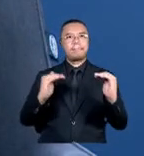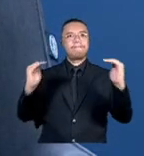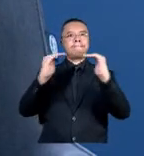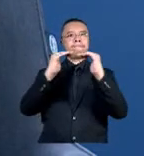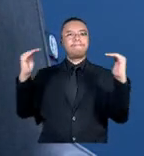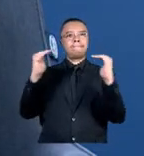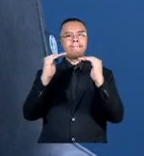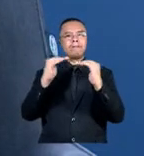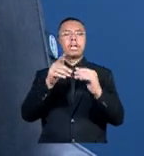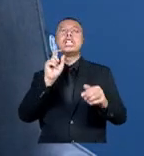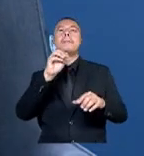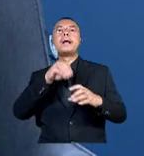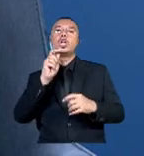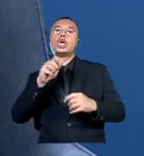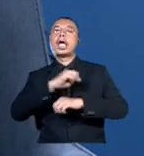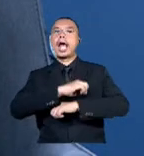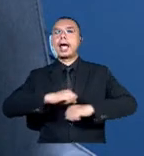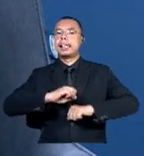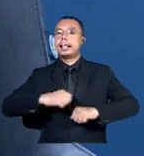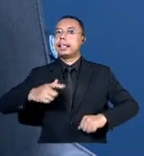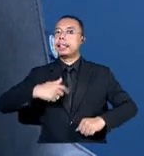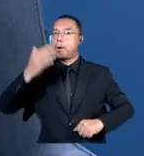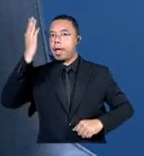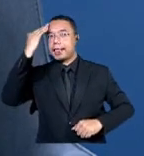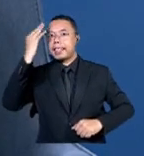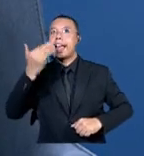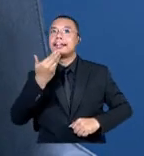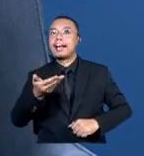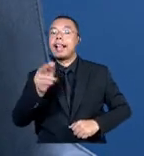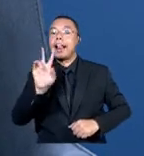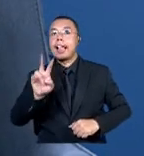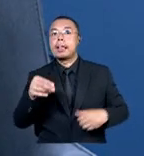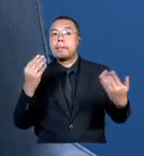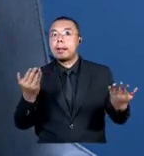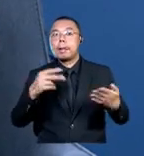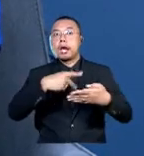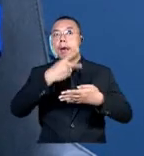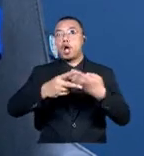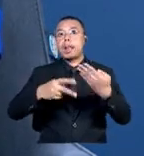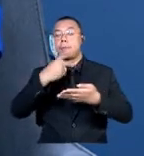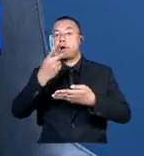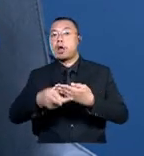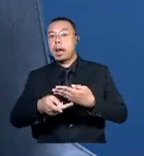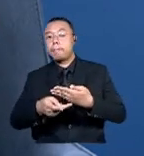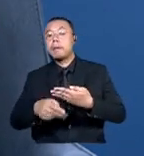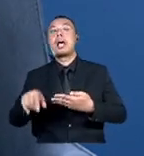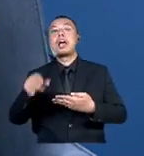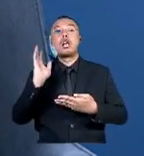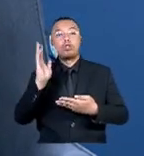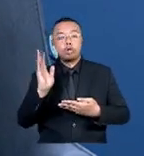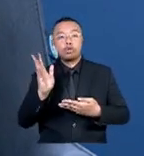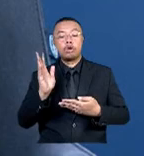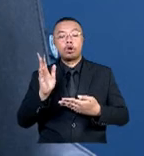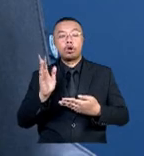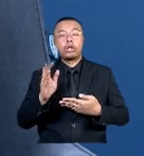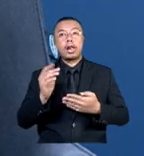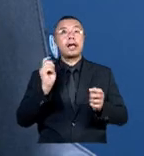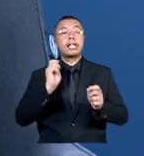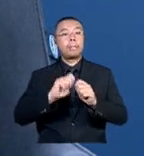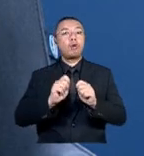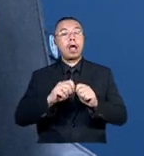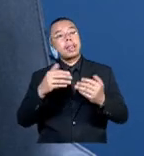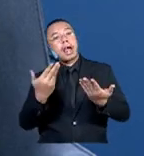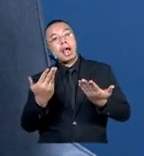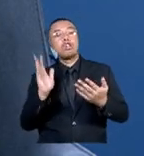kesetaraan. Apalagi untuk atlet, nanti kita mau tahu lebih dalam lagi mungkin ya bagaimana program-program yang memang sudah diwacanakan